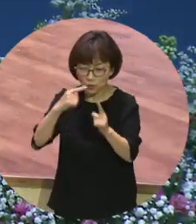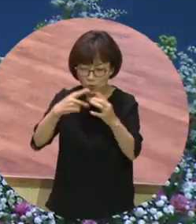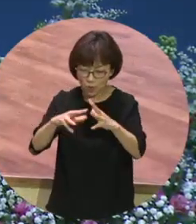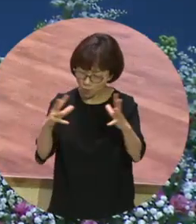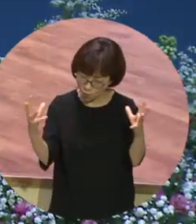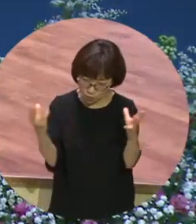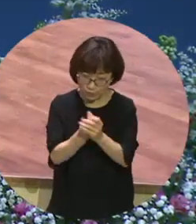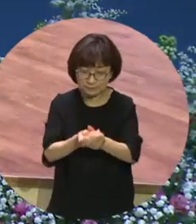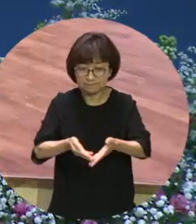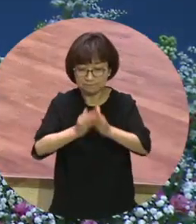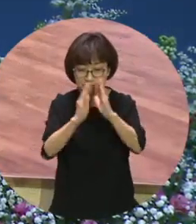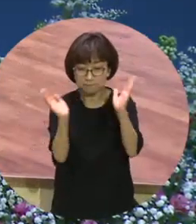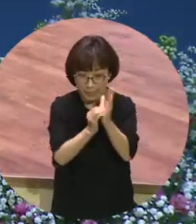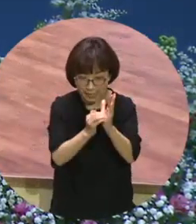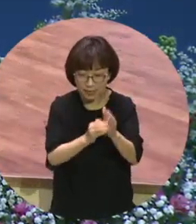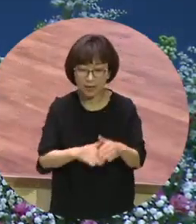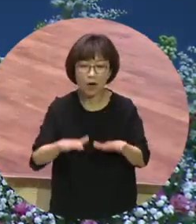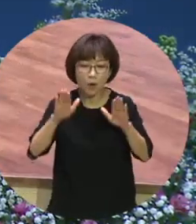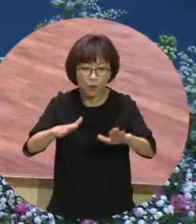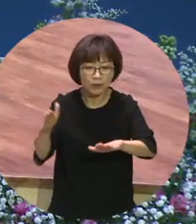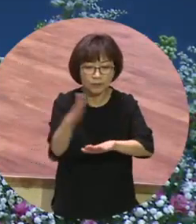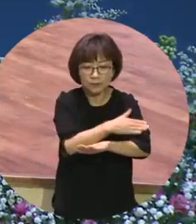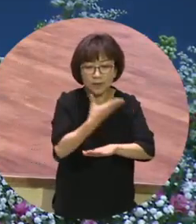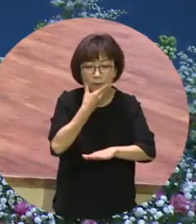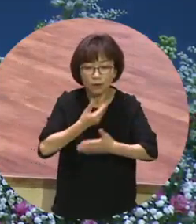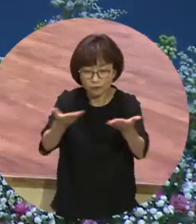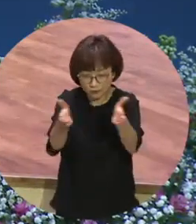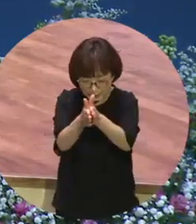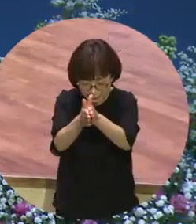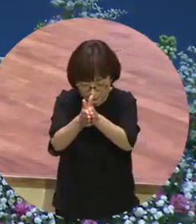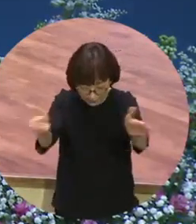것입니다. 이런 분들